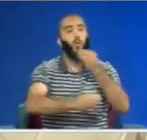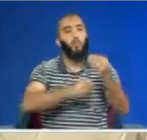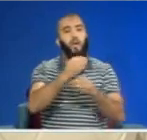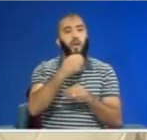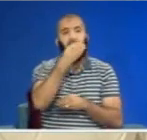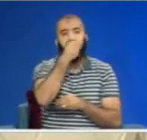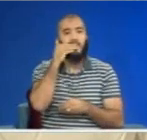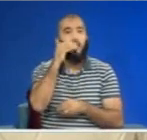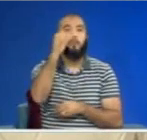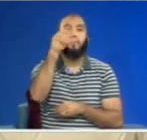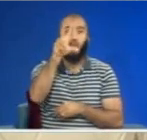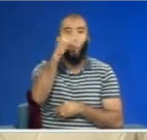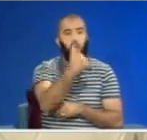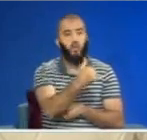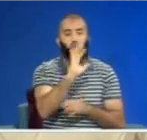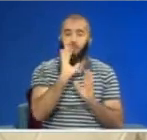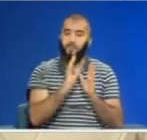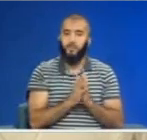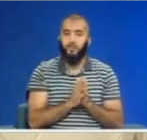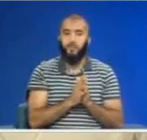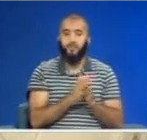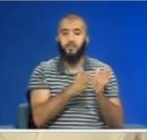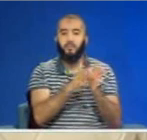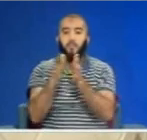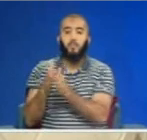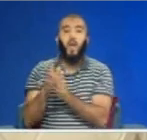طيب هاجر من تيزي وزو. نعم.